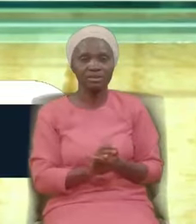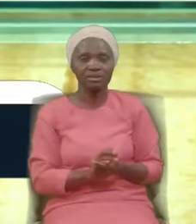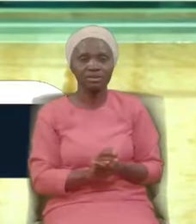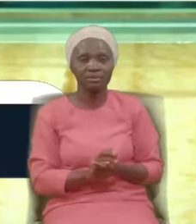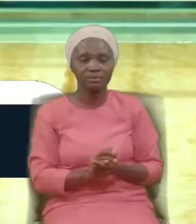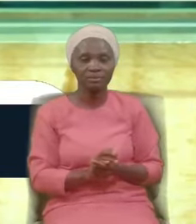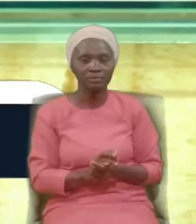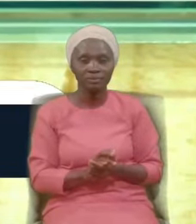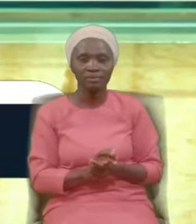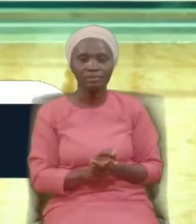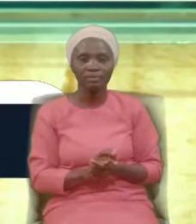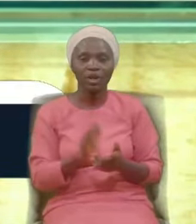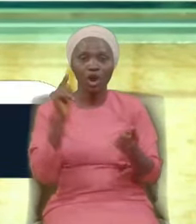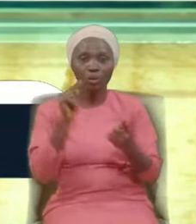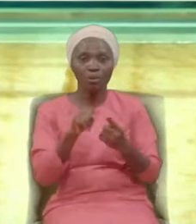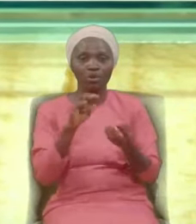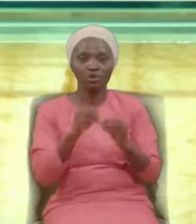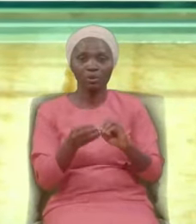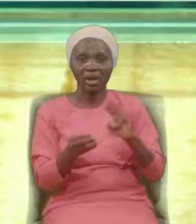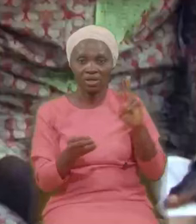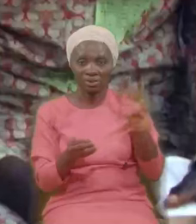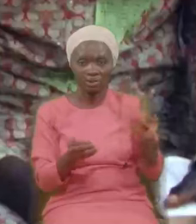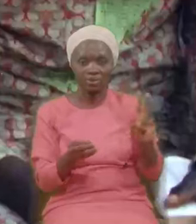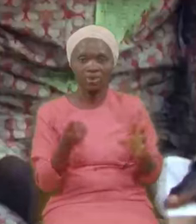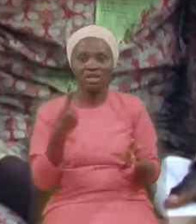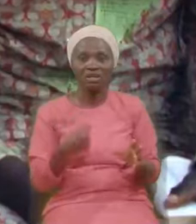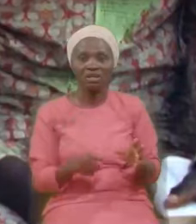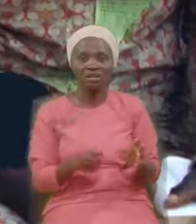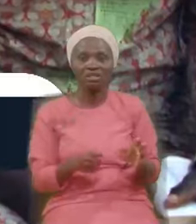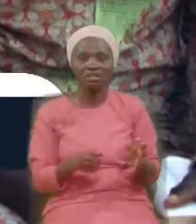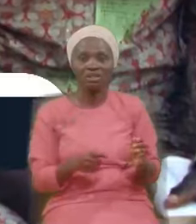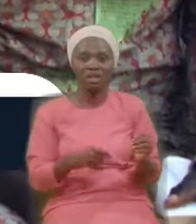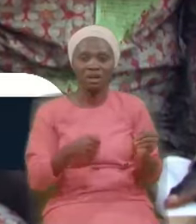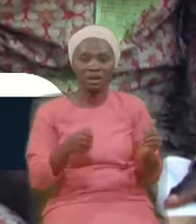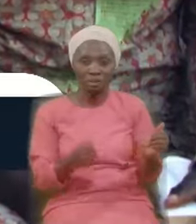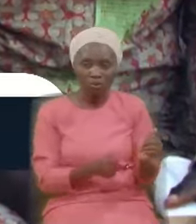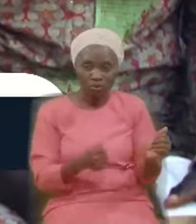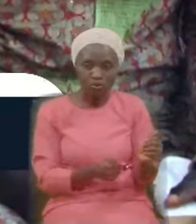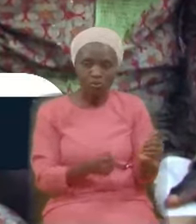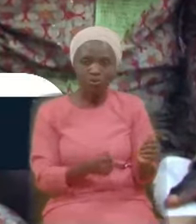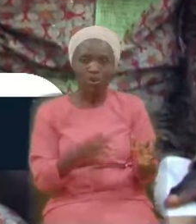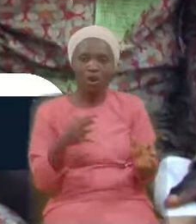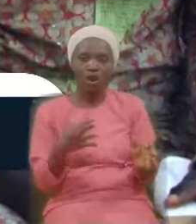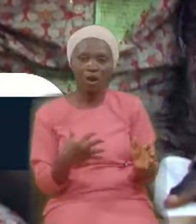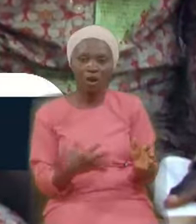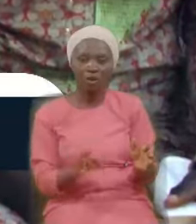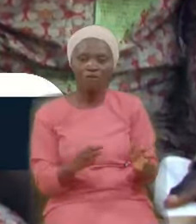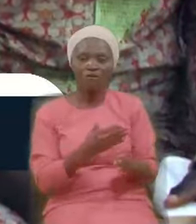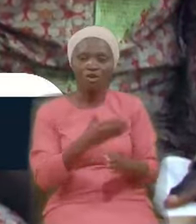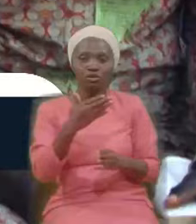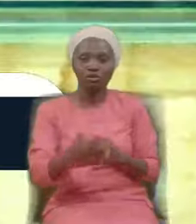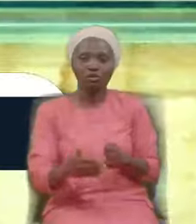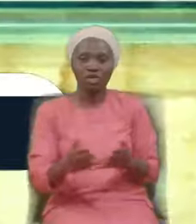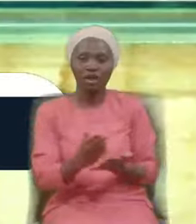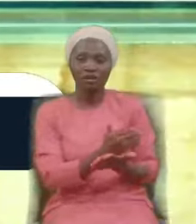de toute maladie. Numéro 2, la poursuite de la guérison totale de